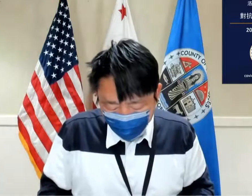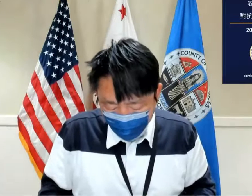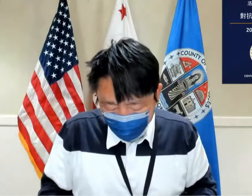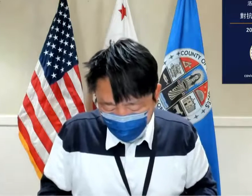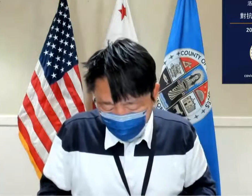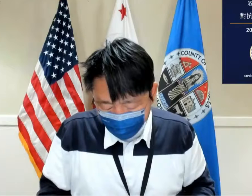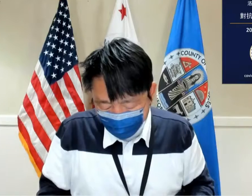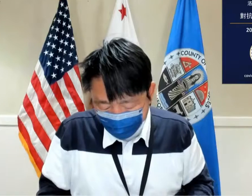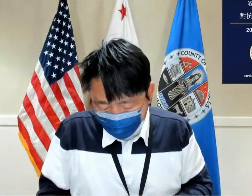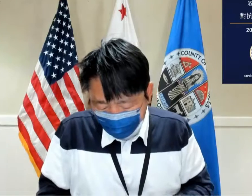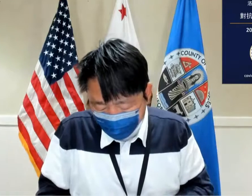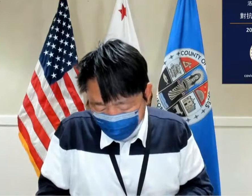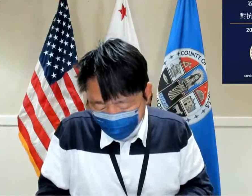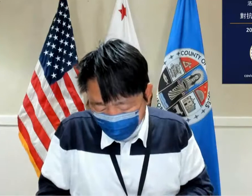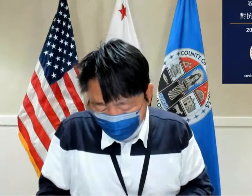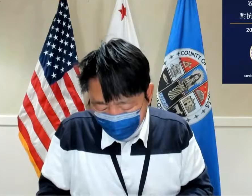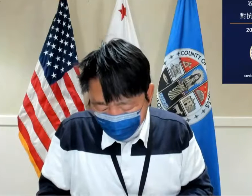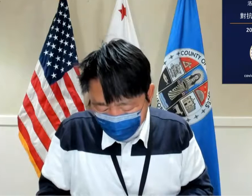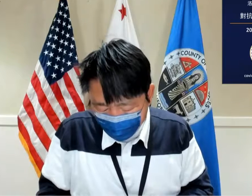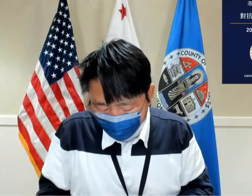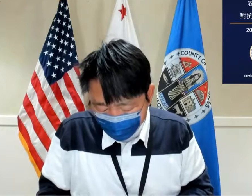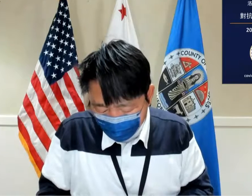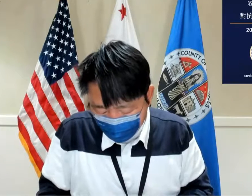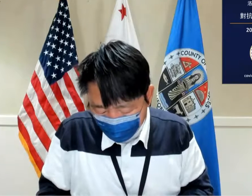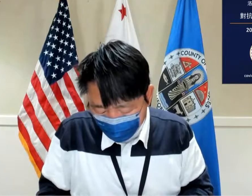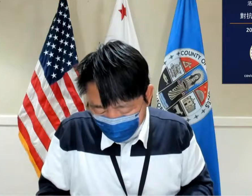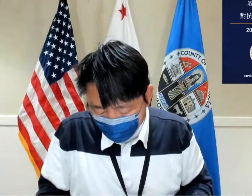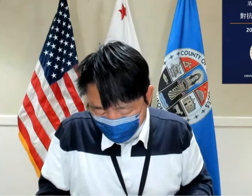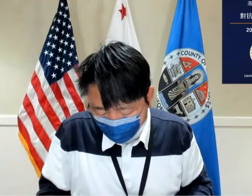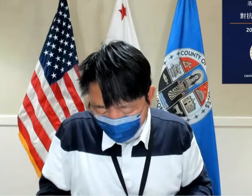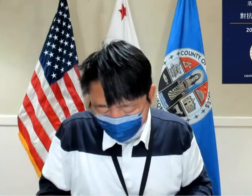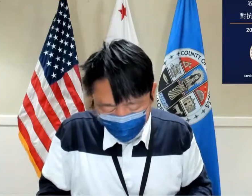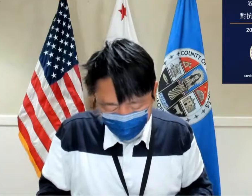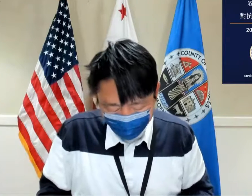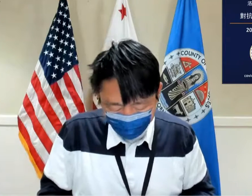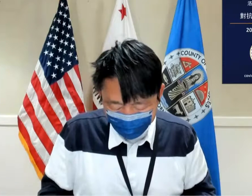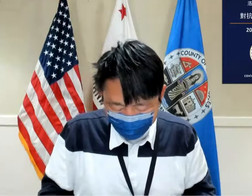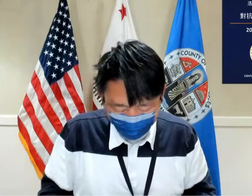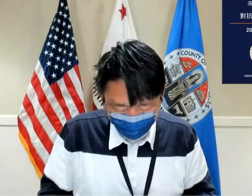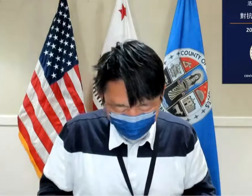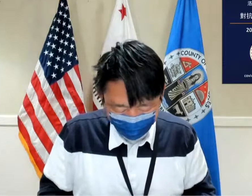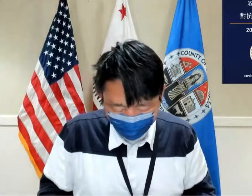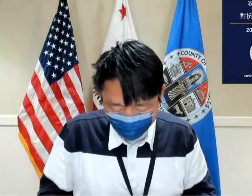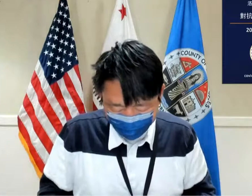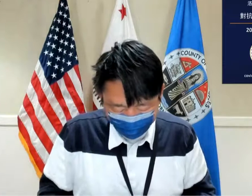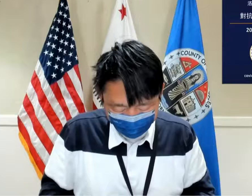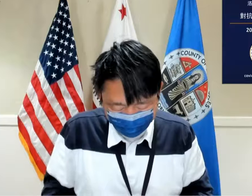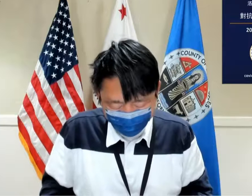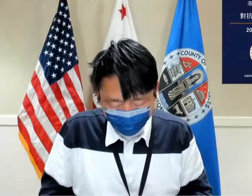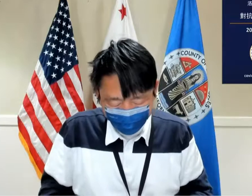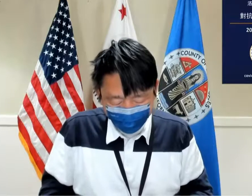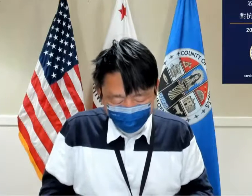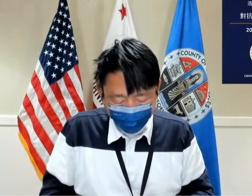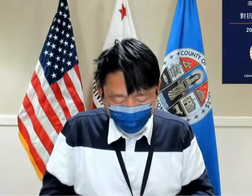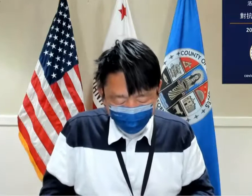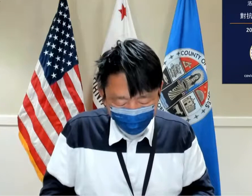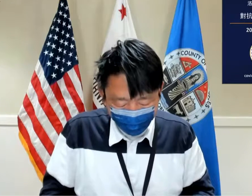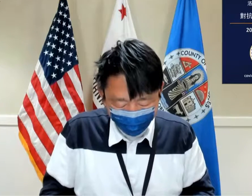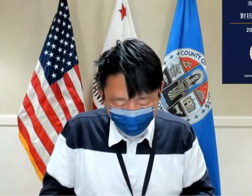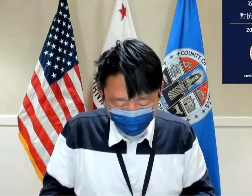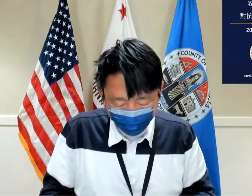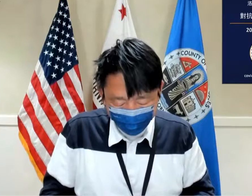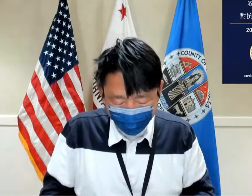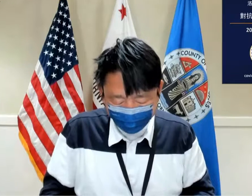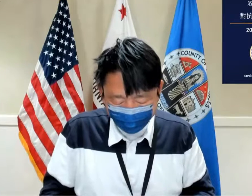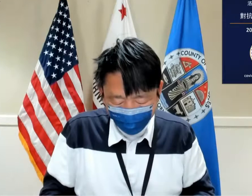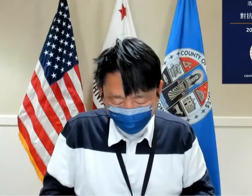从1月开始，接种疫苗的人数及新冠病例的人数趋势。从1月1